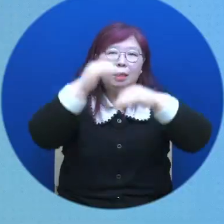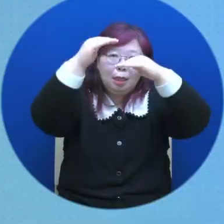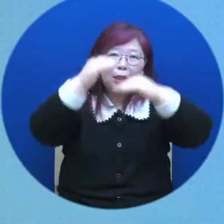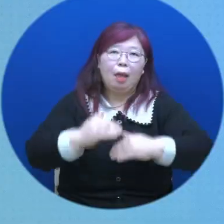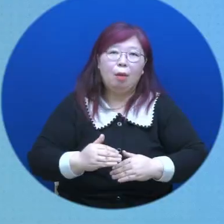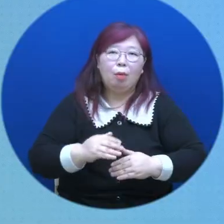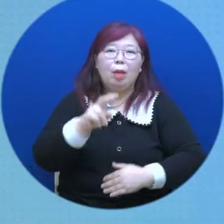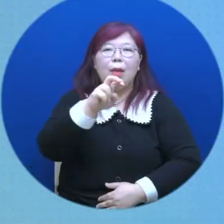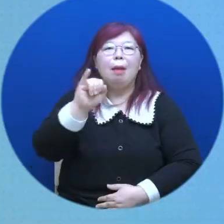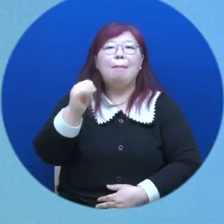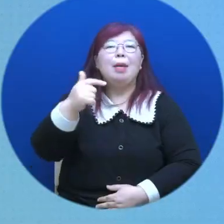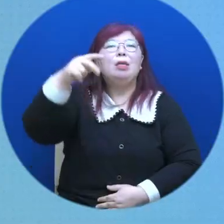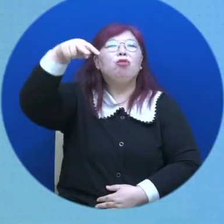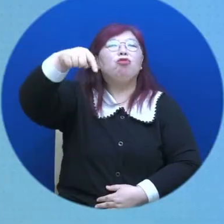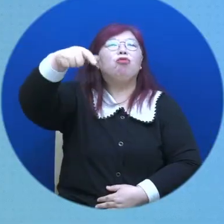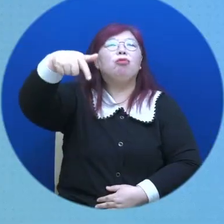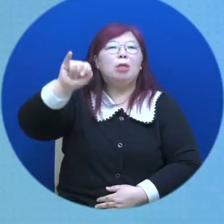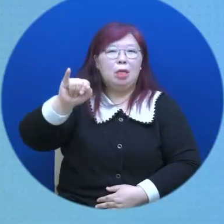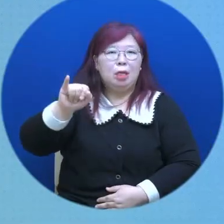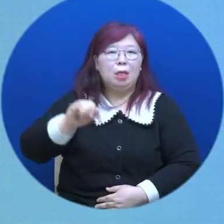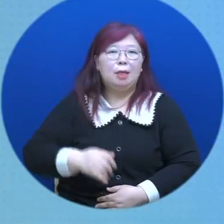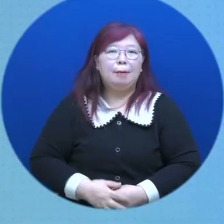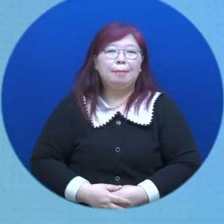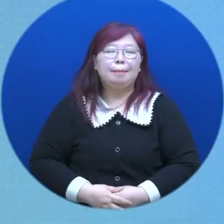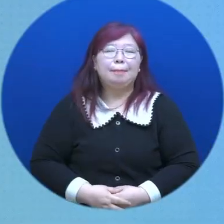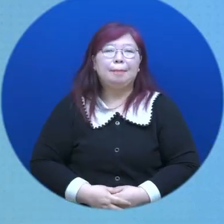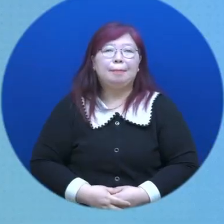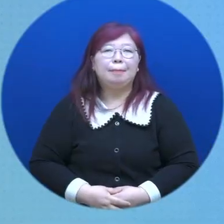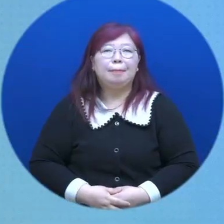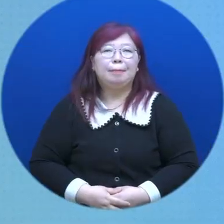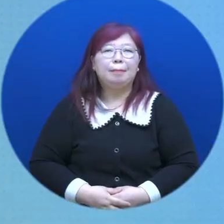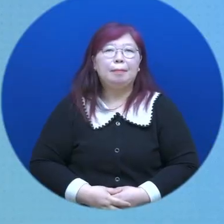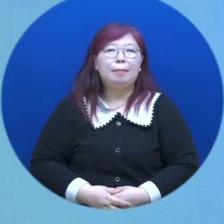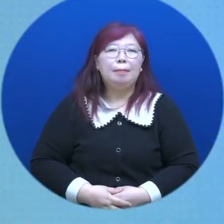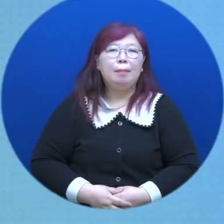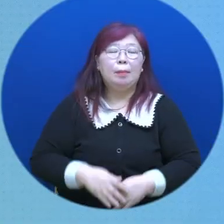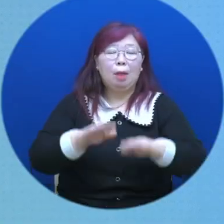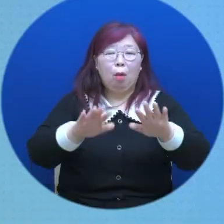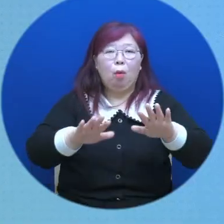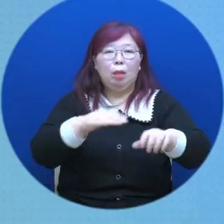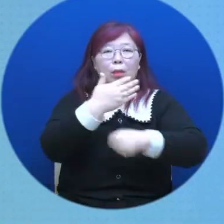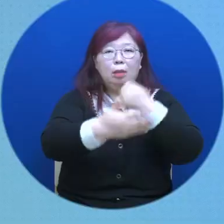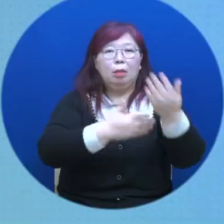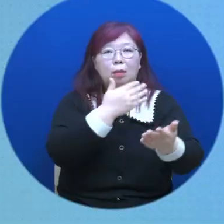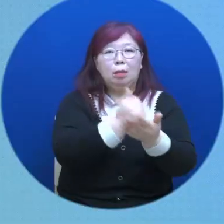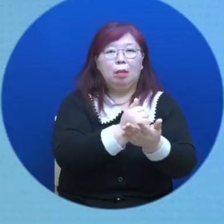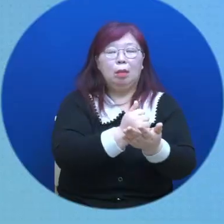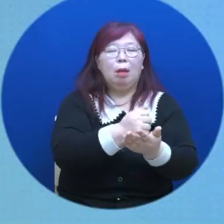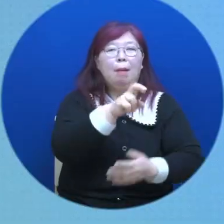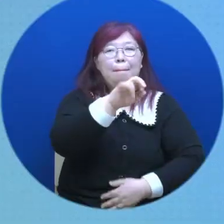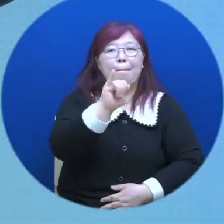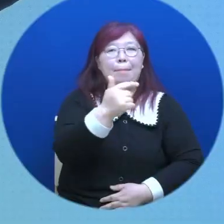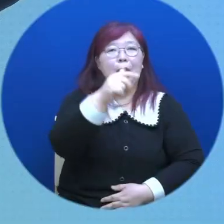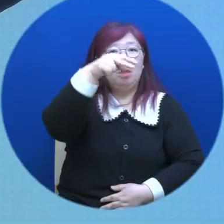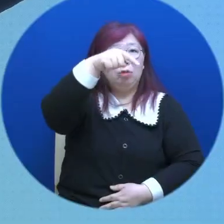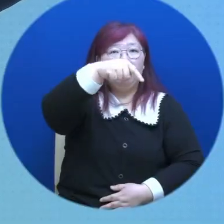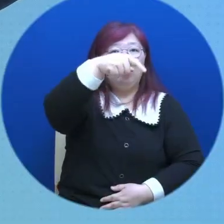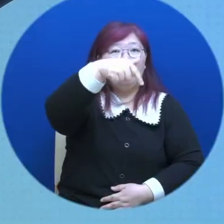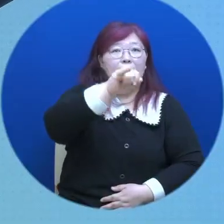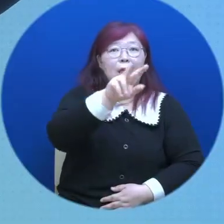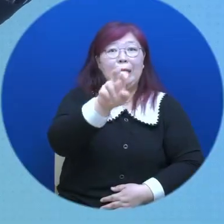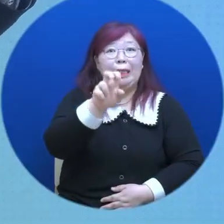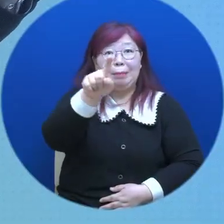민수기서에서 하나님께서 말씀하고 있는 내용이죠. 민수기 21장에 보면 어려움을 만났을 때